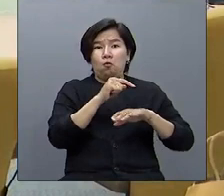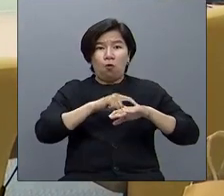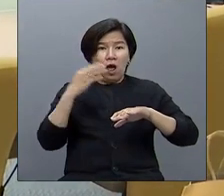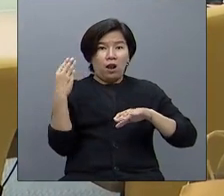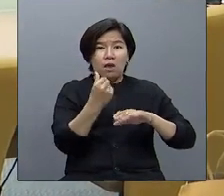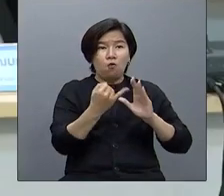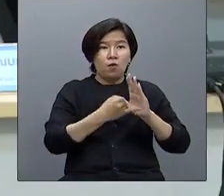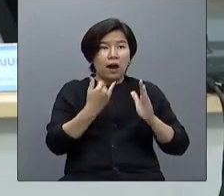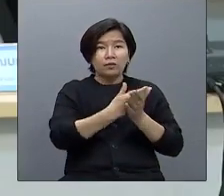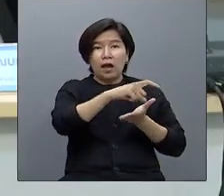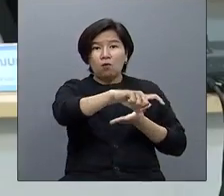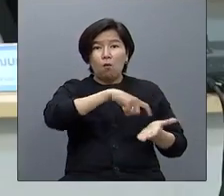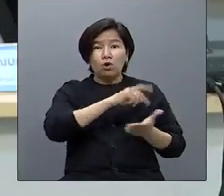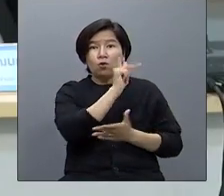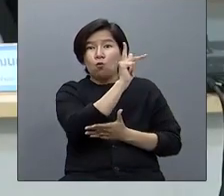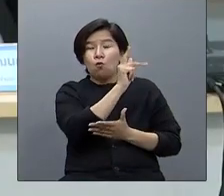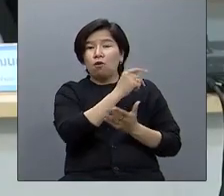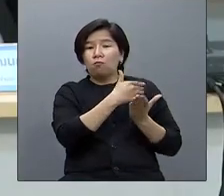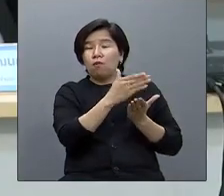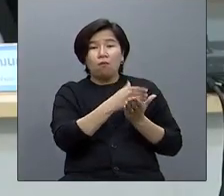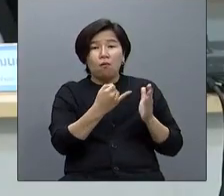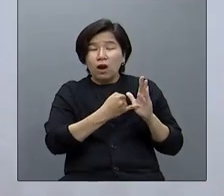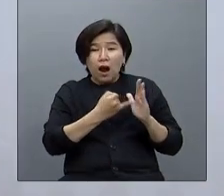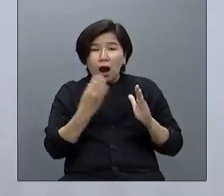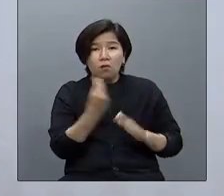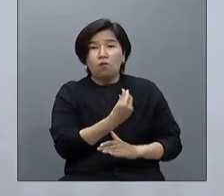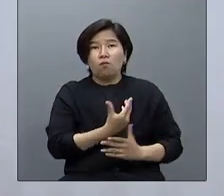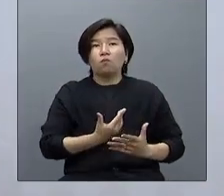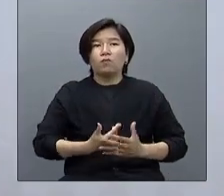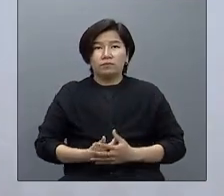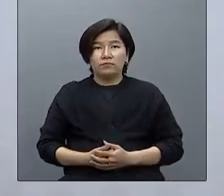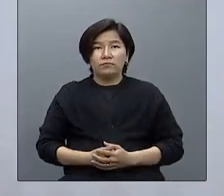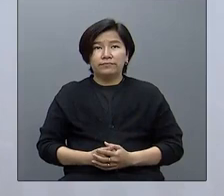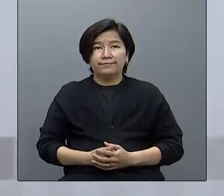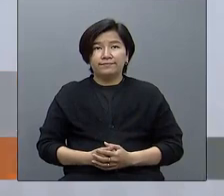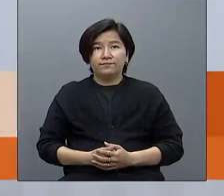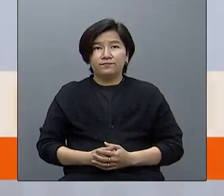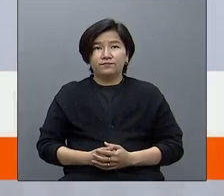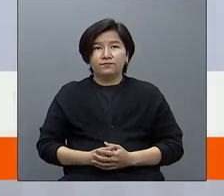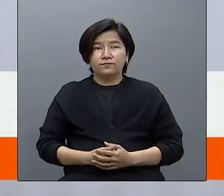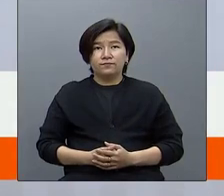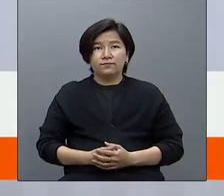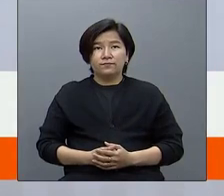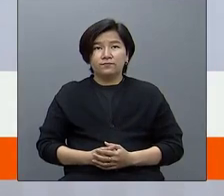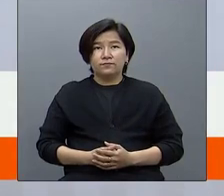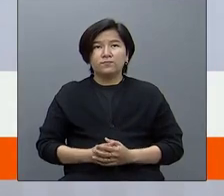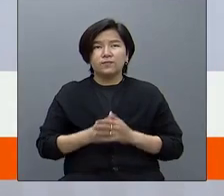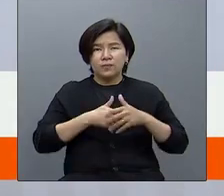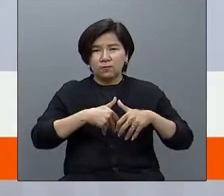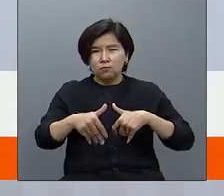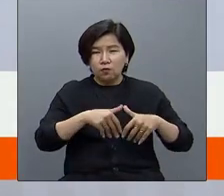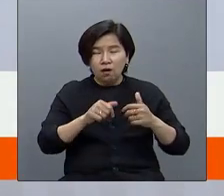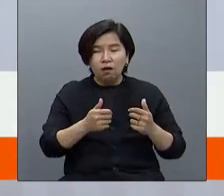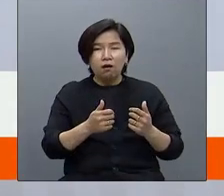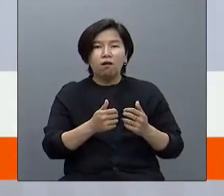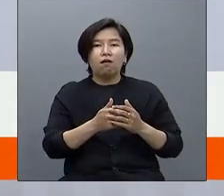ำให้เกิดหนี้นอกระบบง่ายค่ะ จากการพัฒนาการนะครับของโลกสังคมดิจิตอลในปัจจุบัน